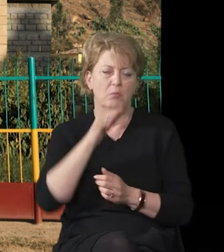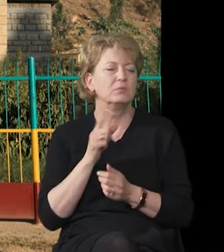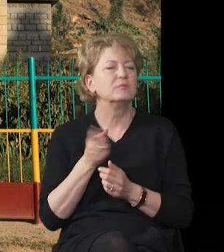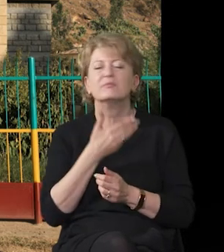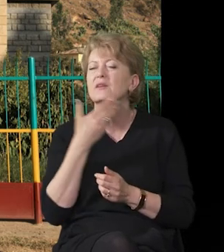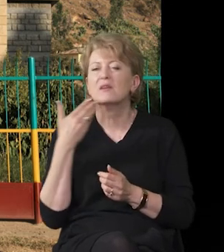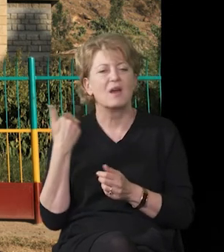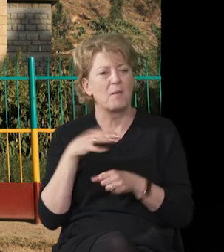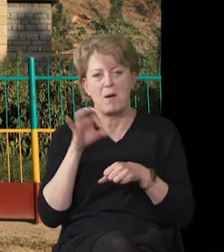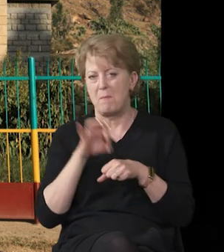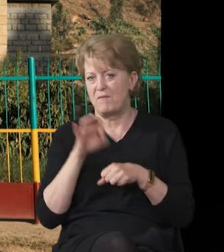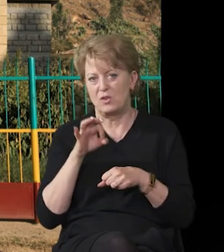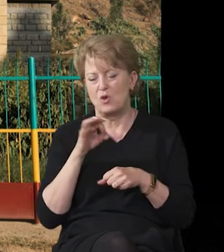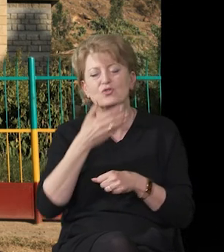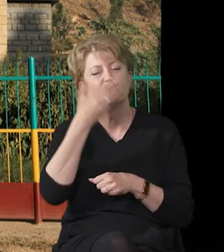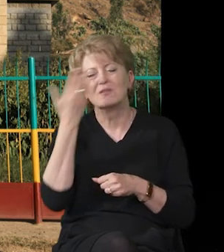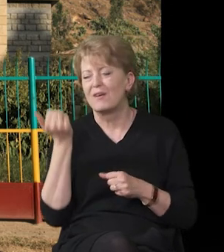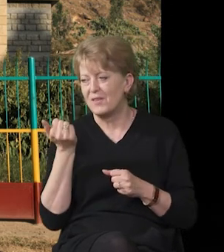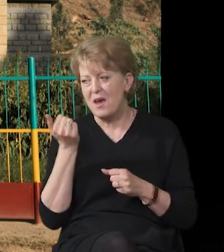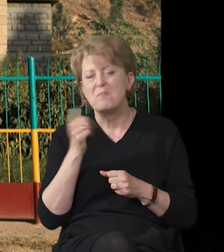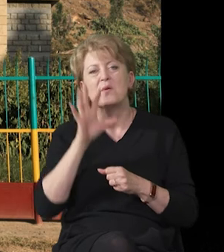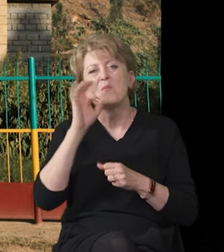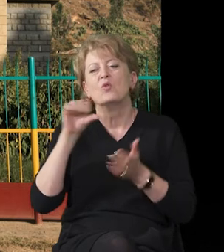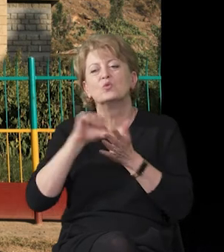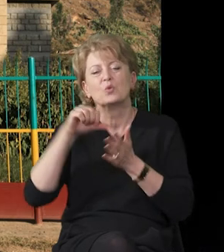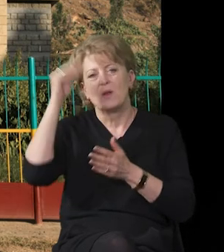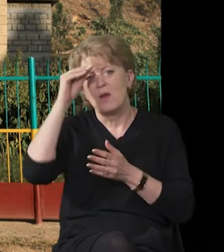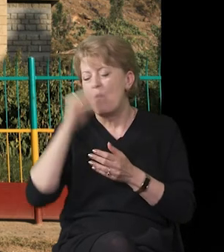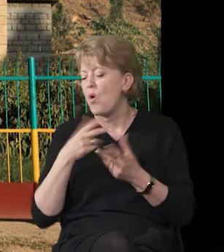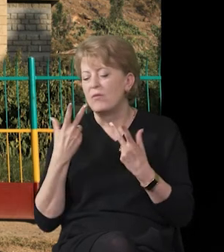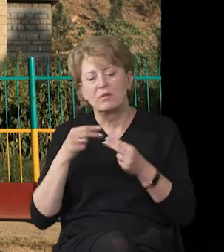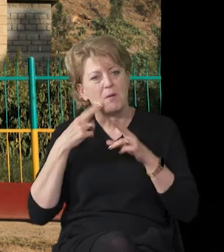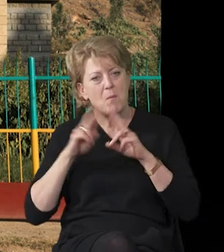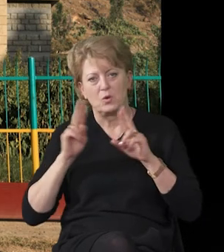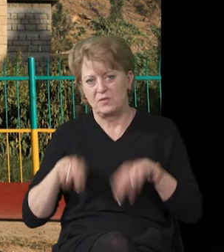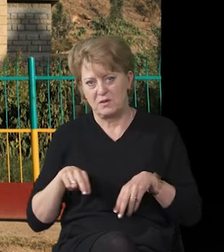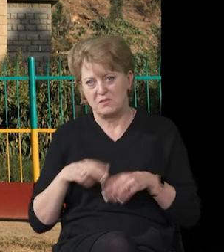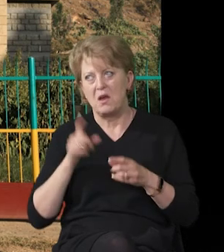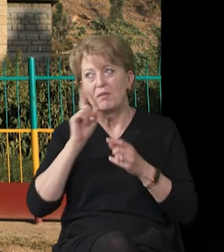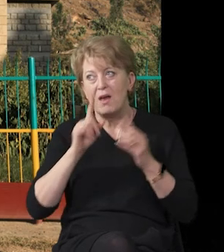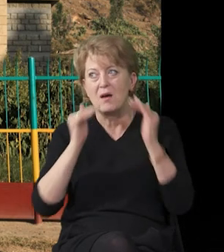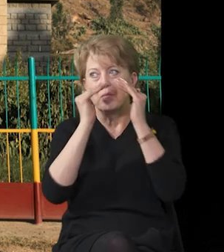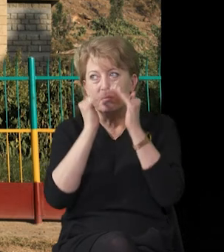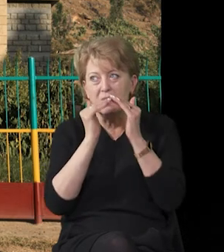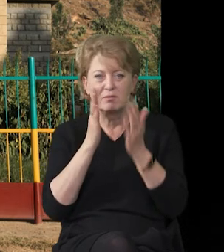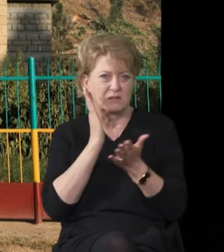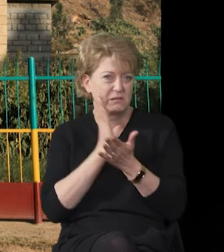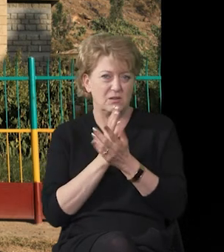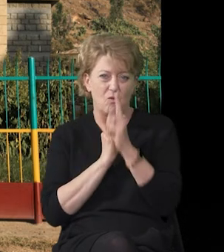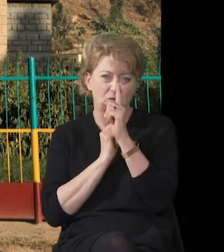nie potwierdzają, że arka znajduje się w tym miejscu. Tej kaplicy strzeże tylko jeden mnich, który może wchodzić do